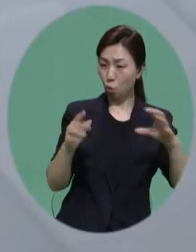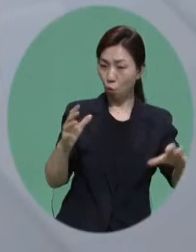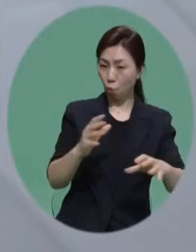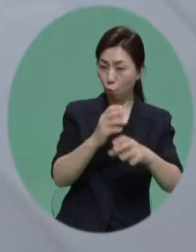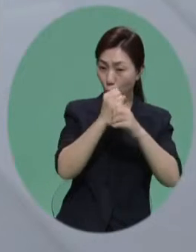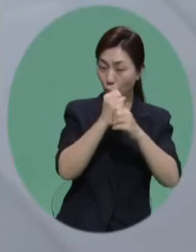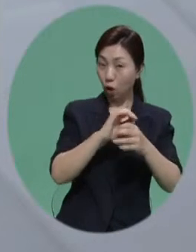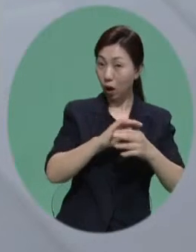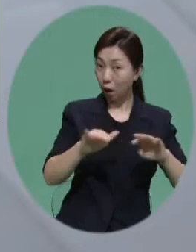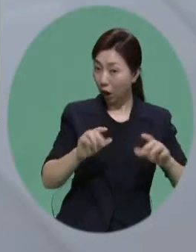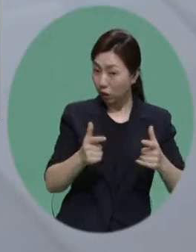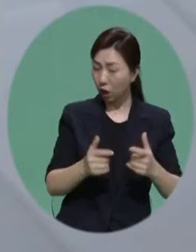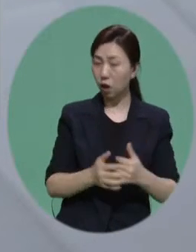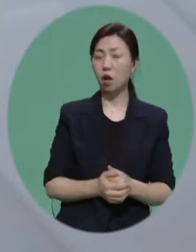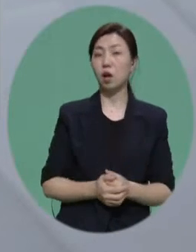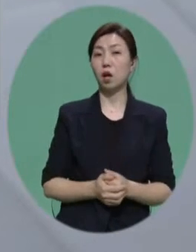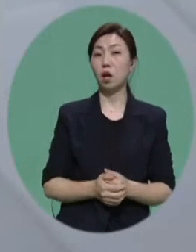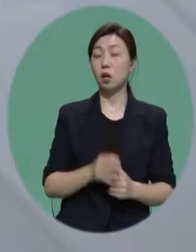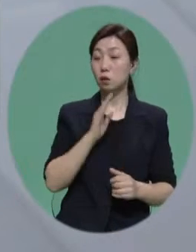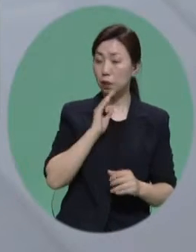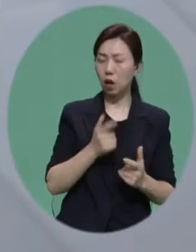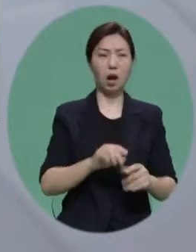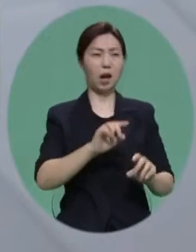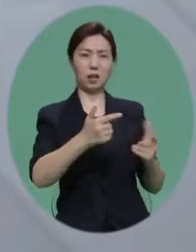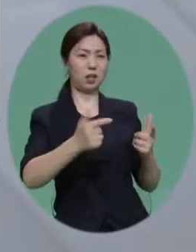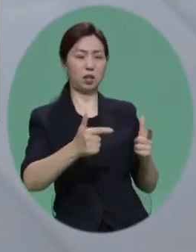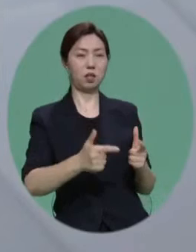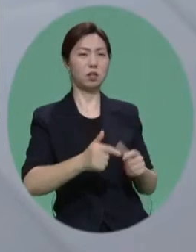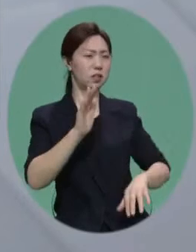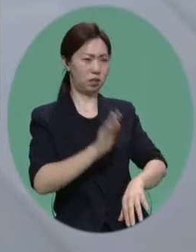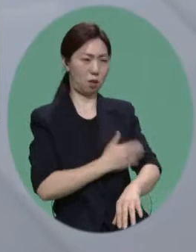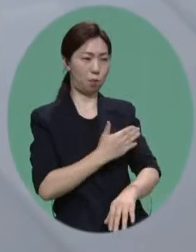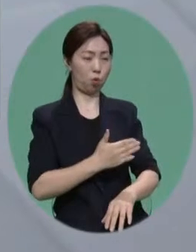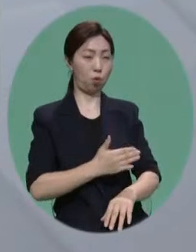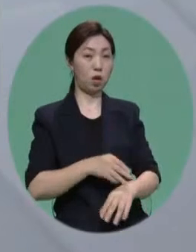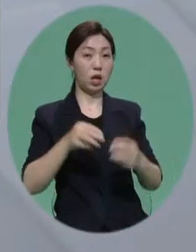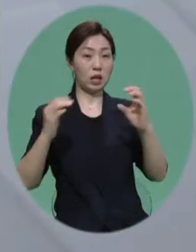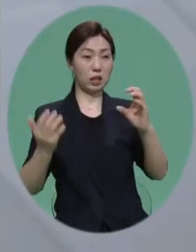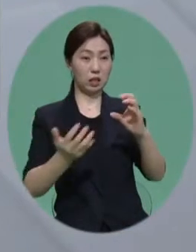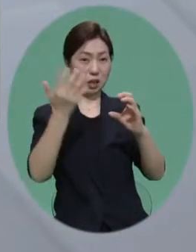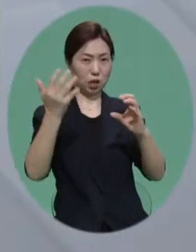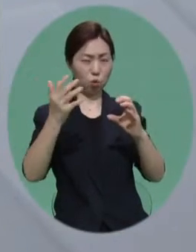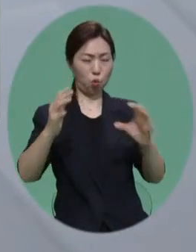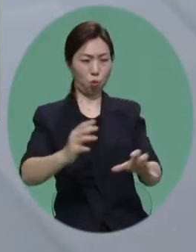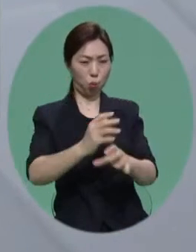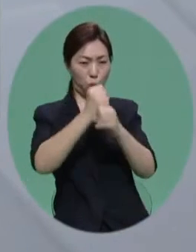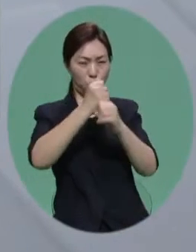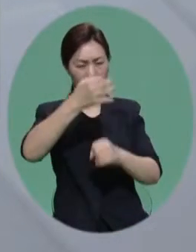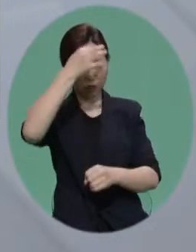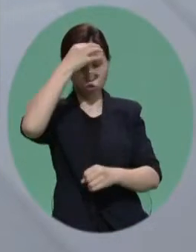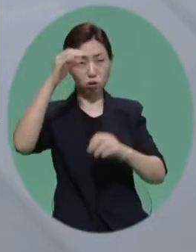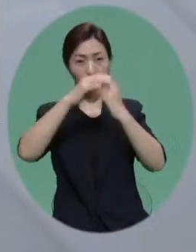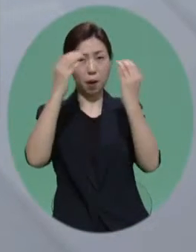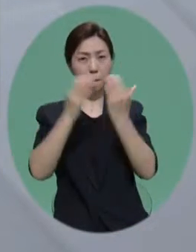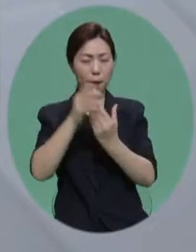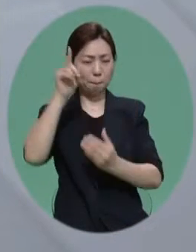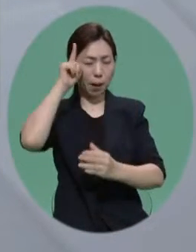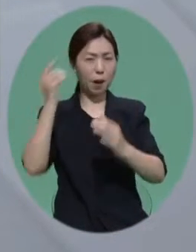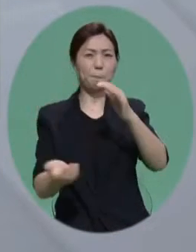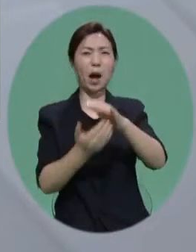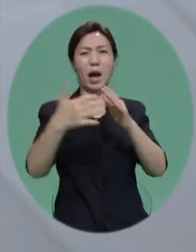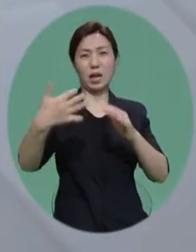알고 겠습니다 아직 그런 포집 기술들이 하직 이렇게 완성이 되거나 그러지는 않았습니다 4 근데 이걸